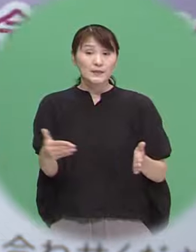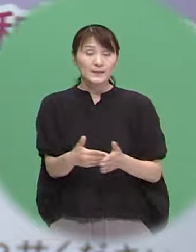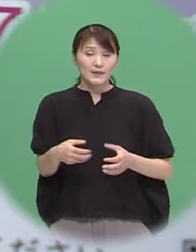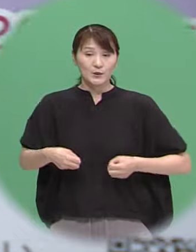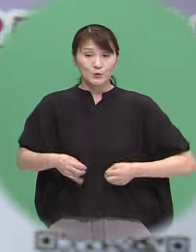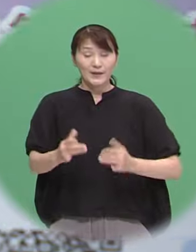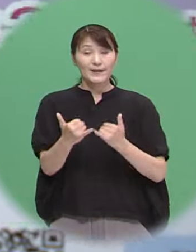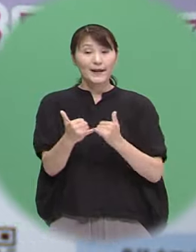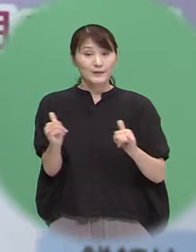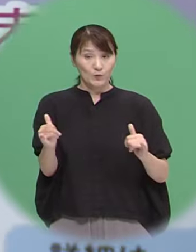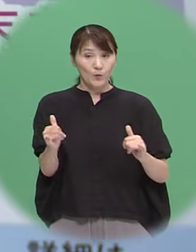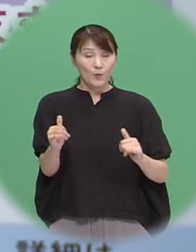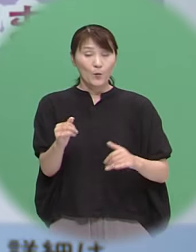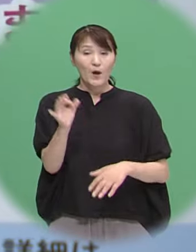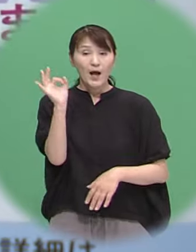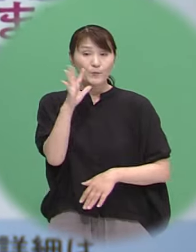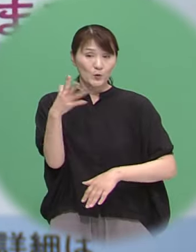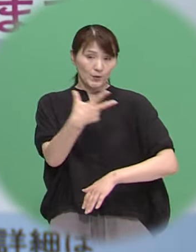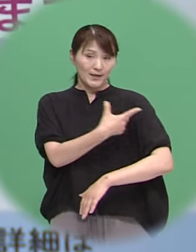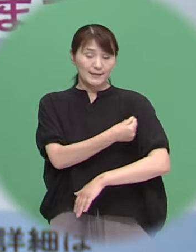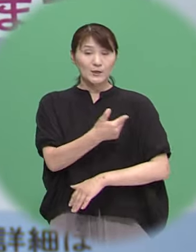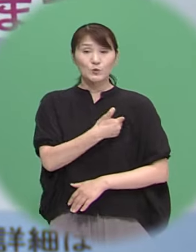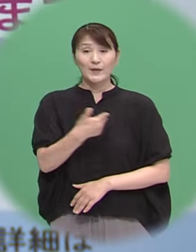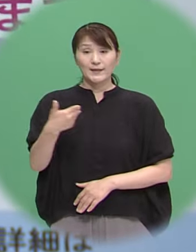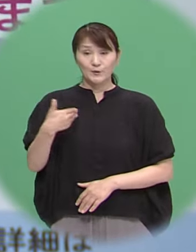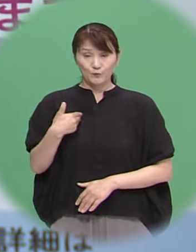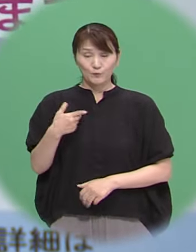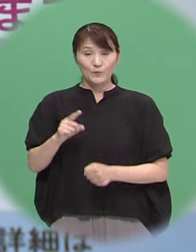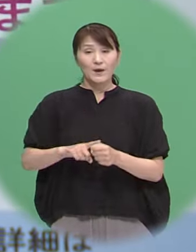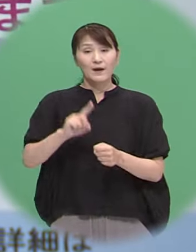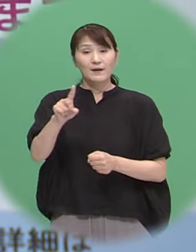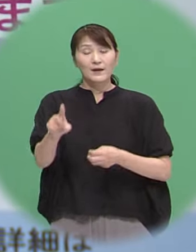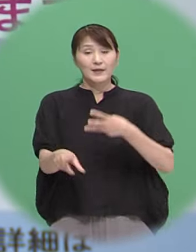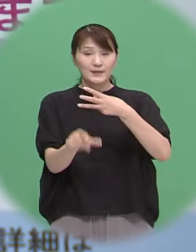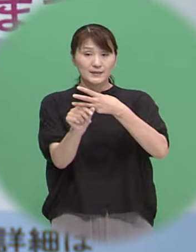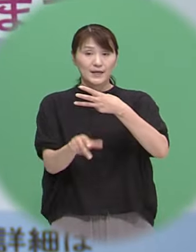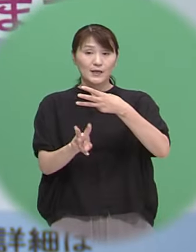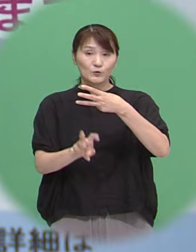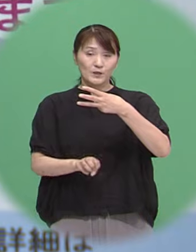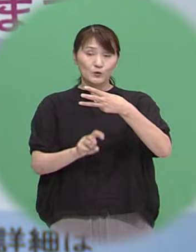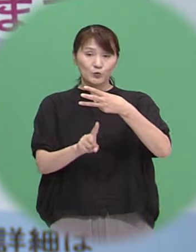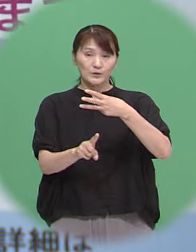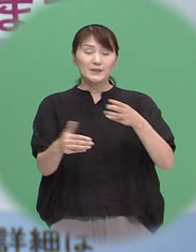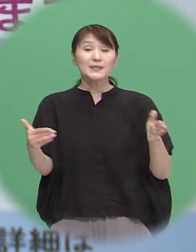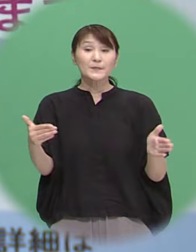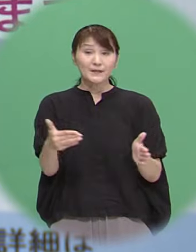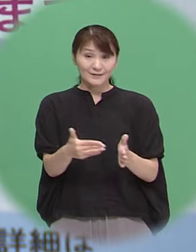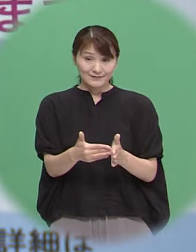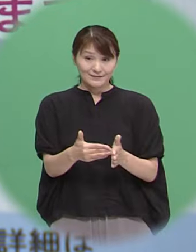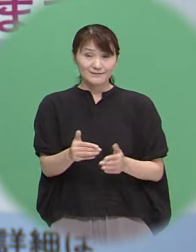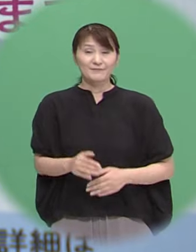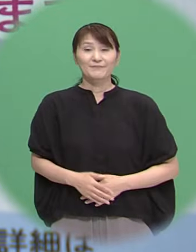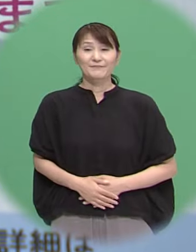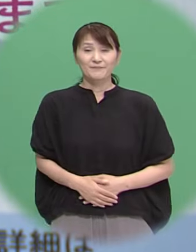方は、無料で接種できる期間が来年3月31日までとなっています。